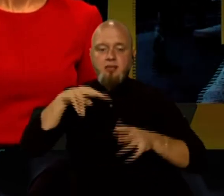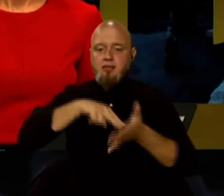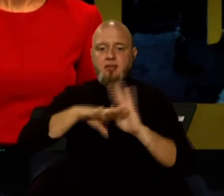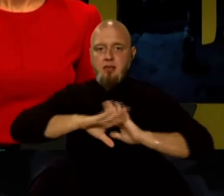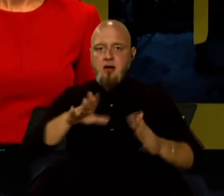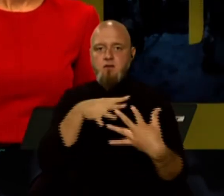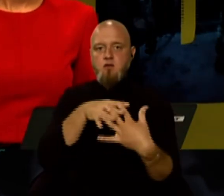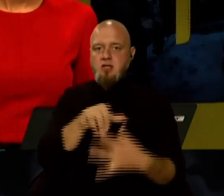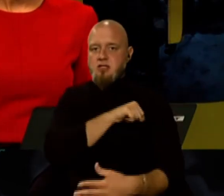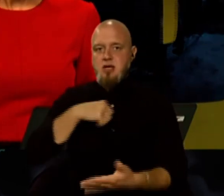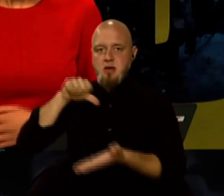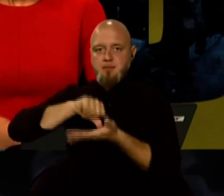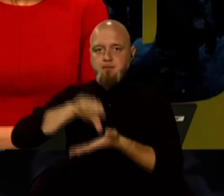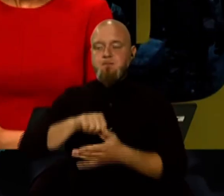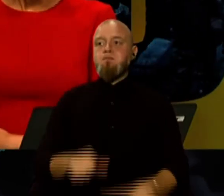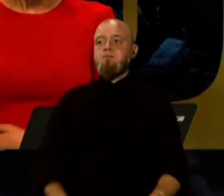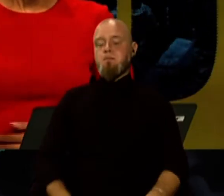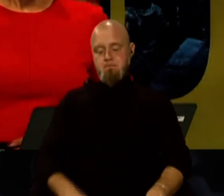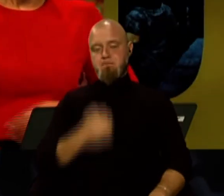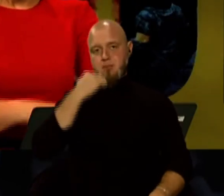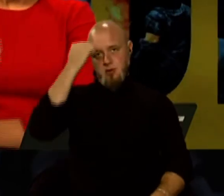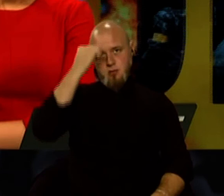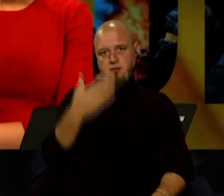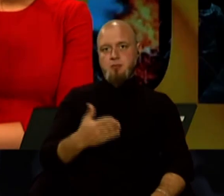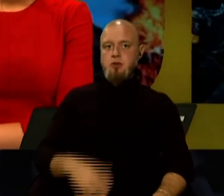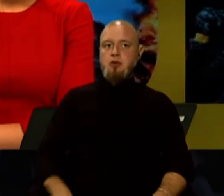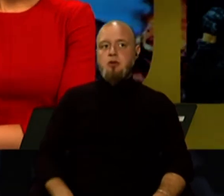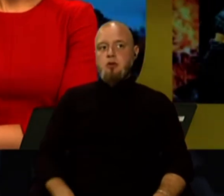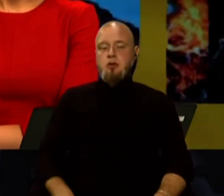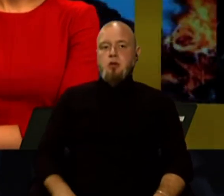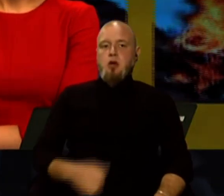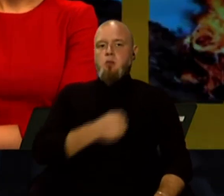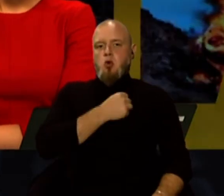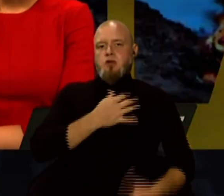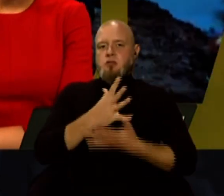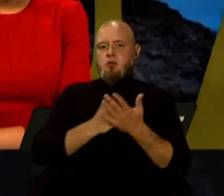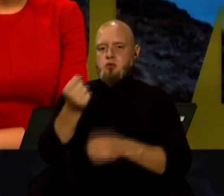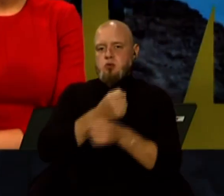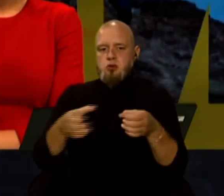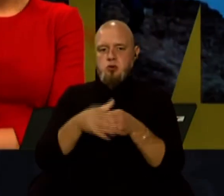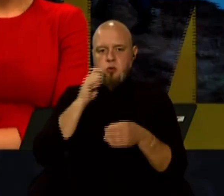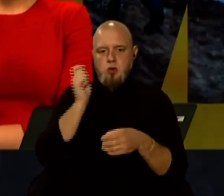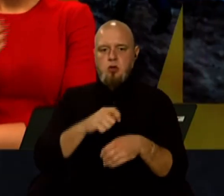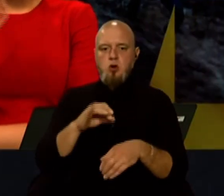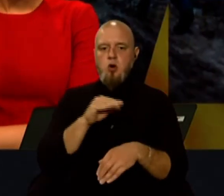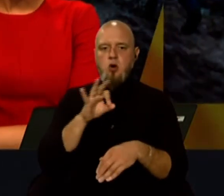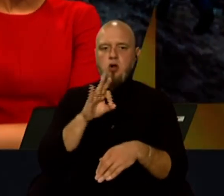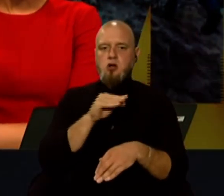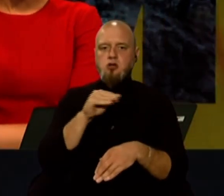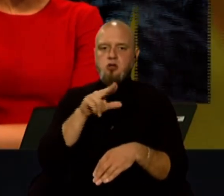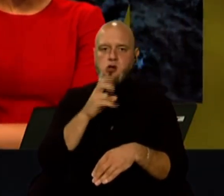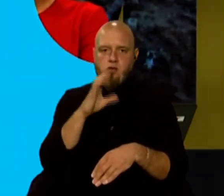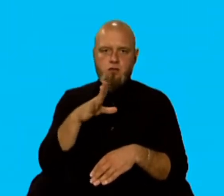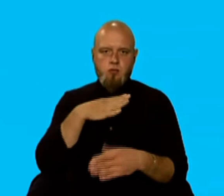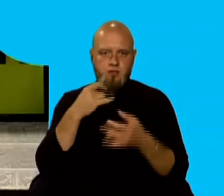воювати самі. Угу. Дякую вам. Полковник запасу Збройних сил України Олег Жданов був з нами на зв'язку. От